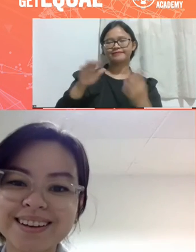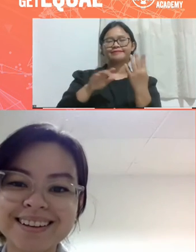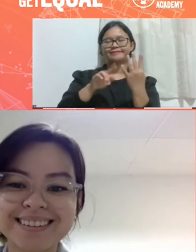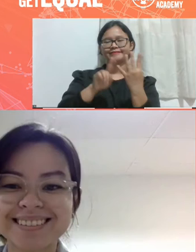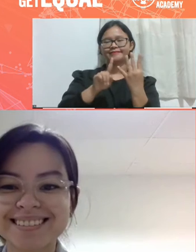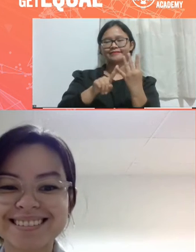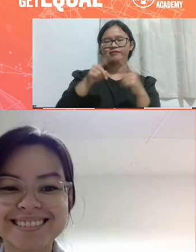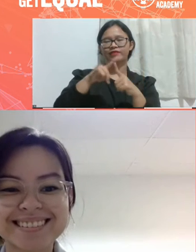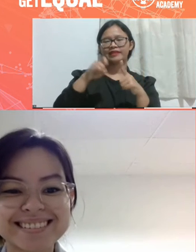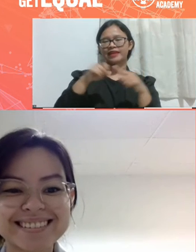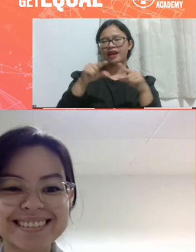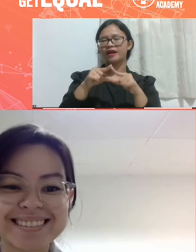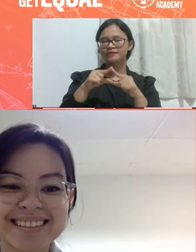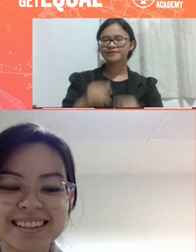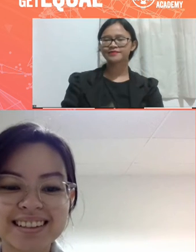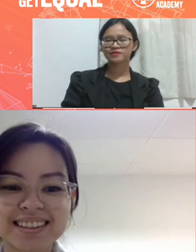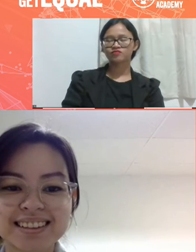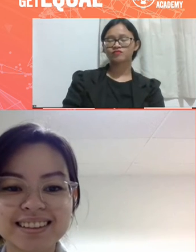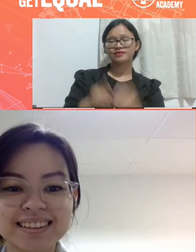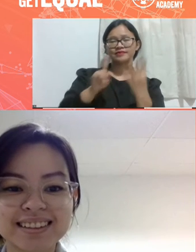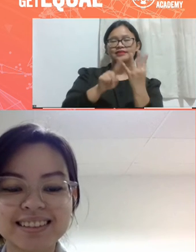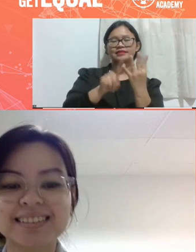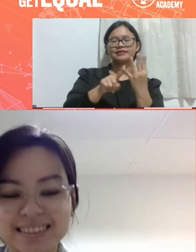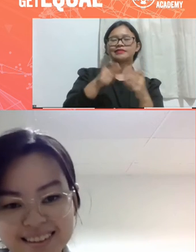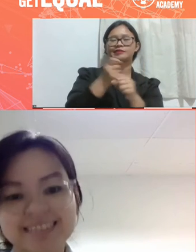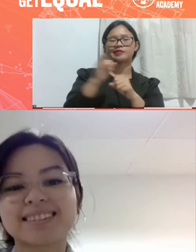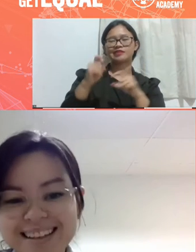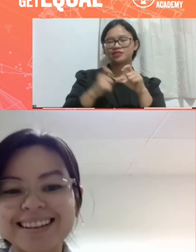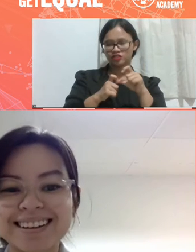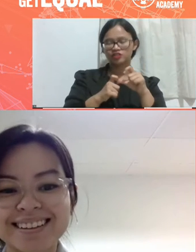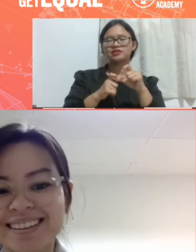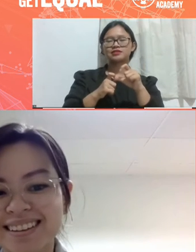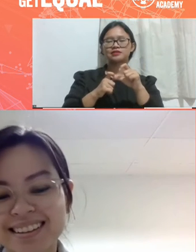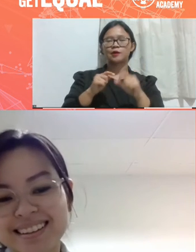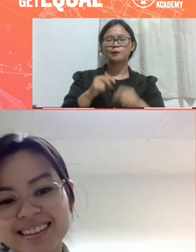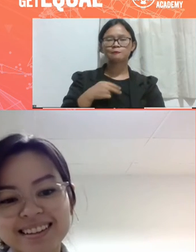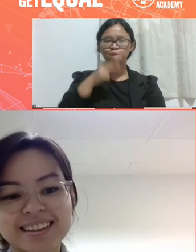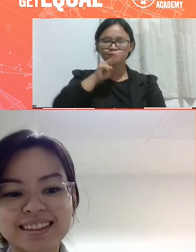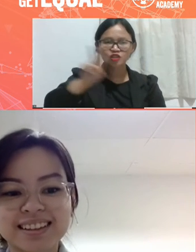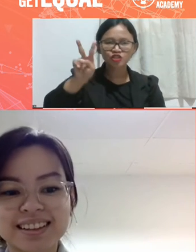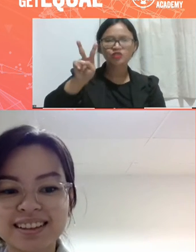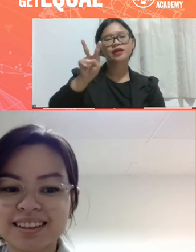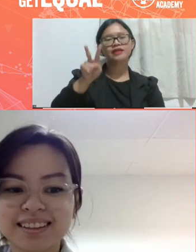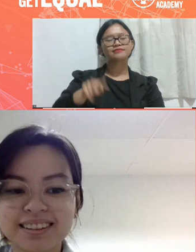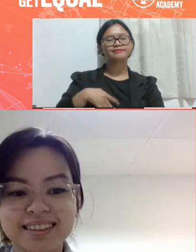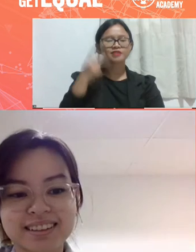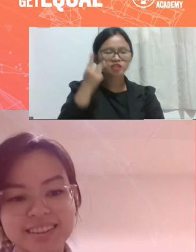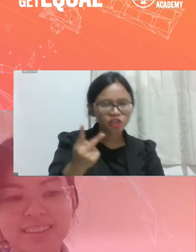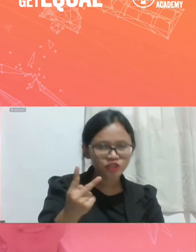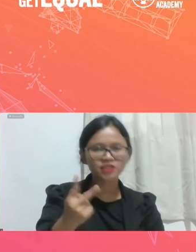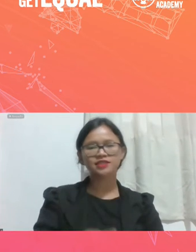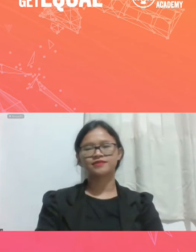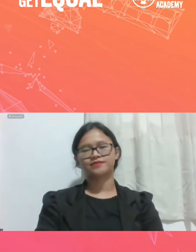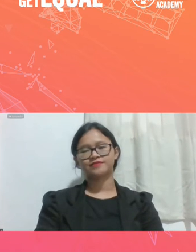Selamat sore. Ketika dari Girls Peace and Security. Iya. Oke, baik. Saya akan ke